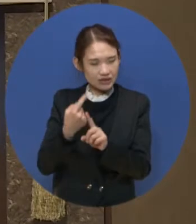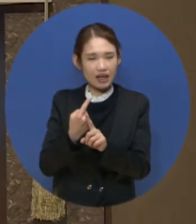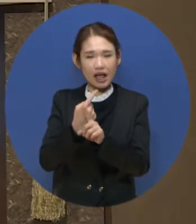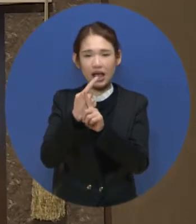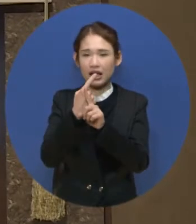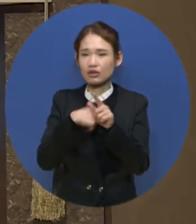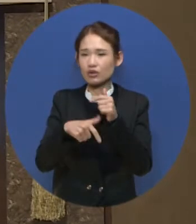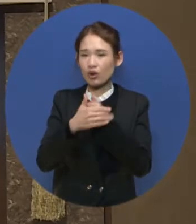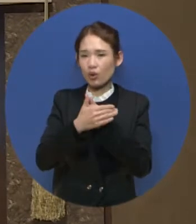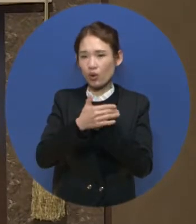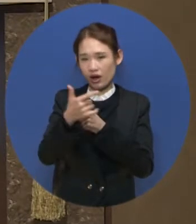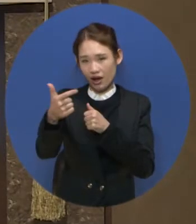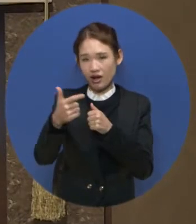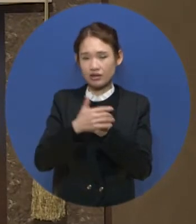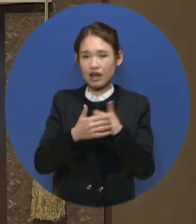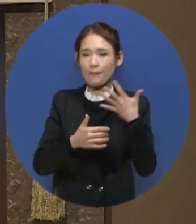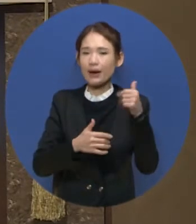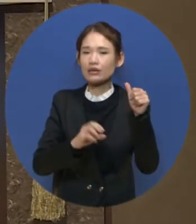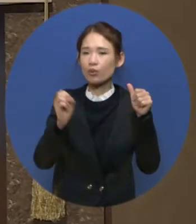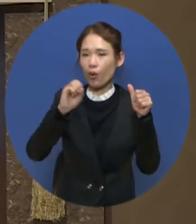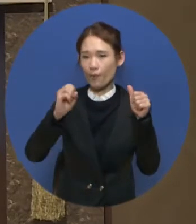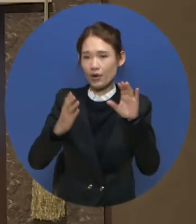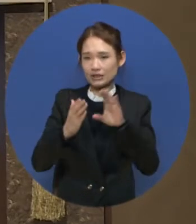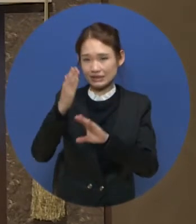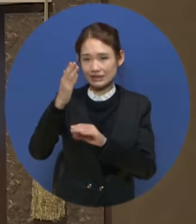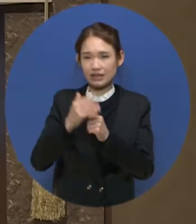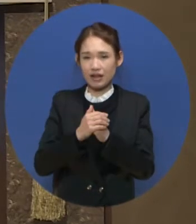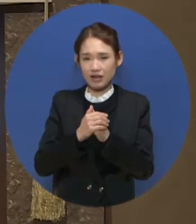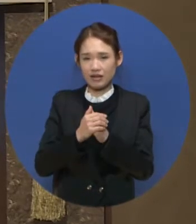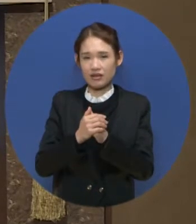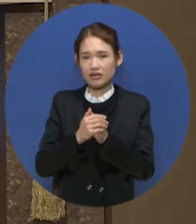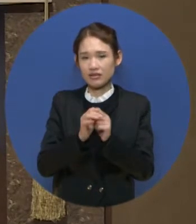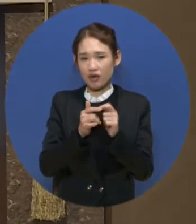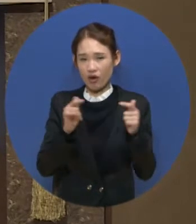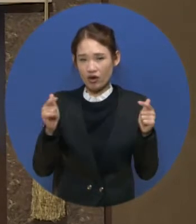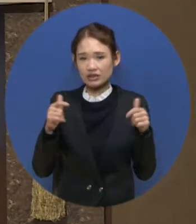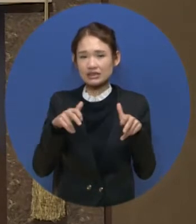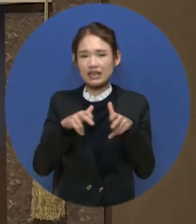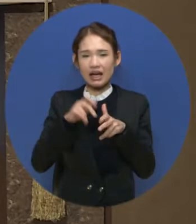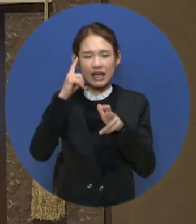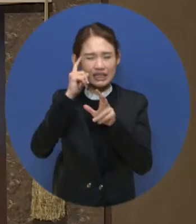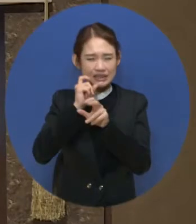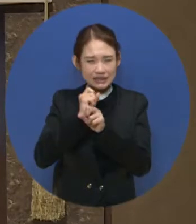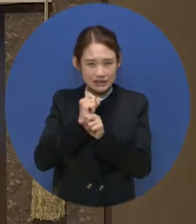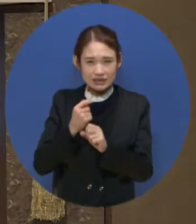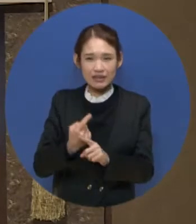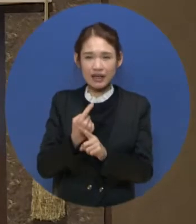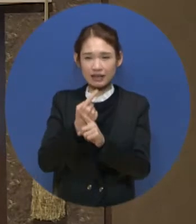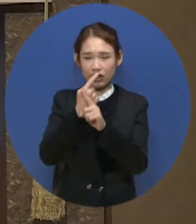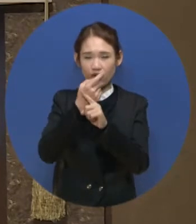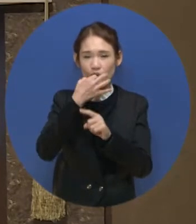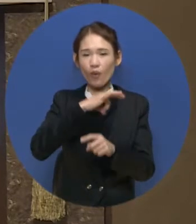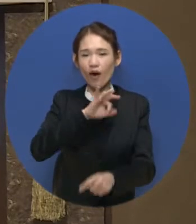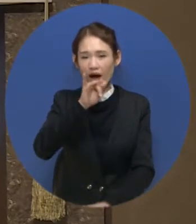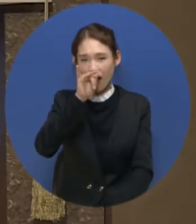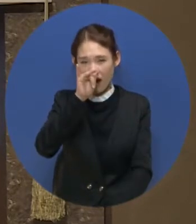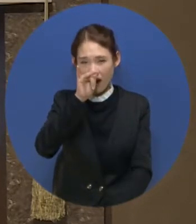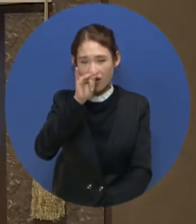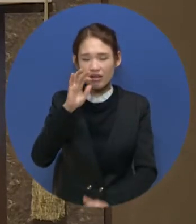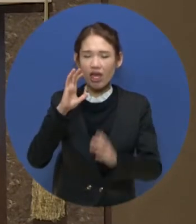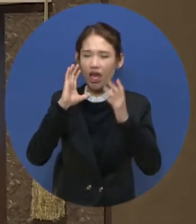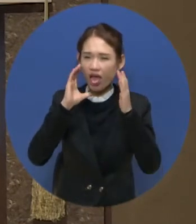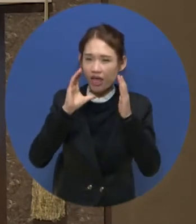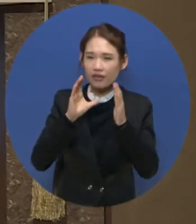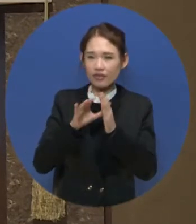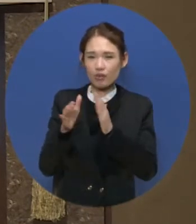통계로는 85% 이상이 이런 것들이 그 장애 인식 개선에 효과가 있다. 그래서 어린아이 때서부터도